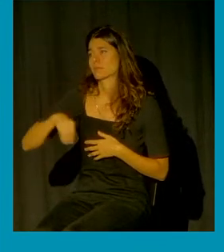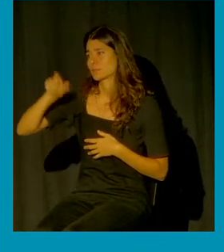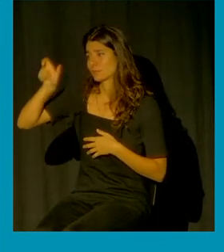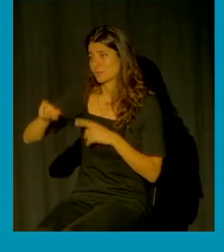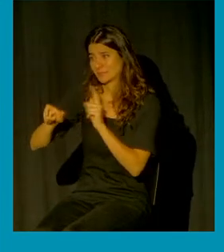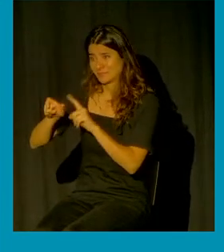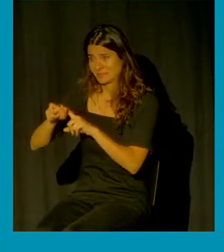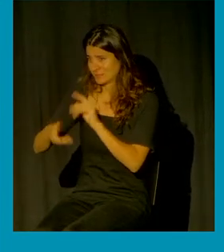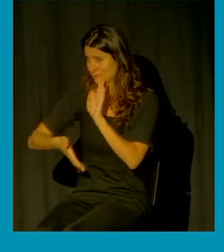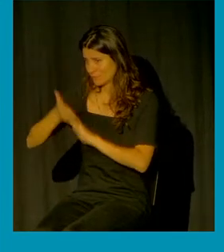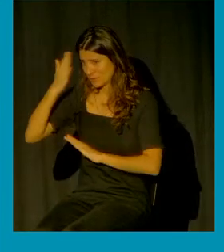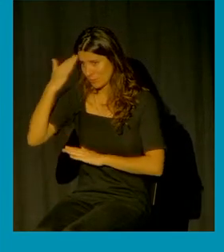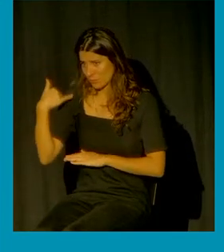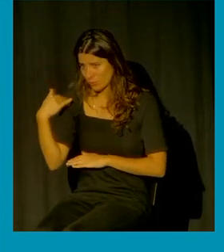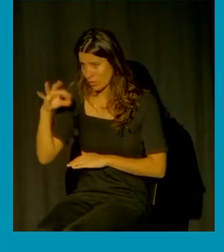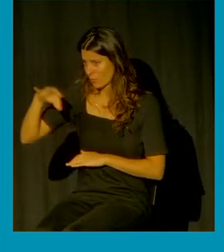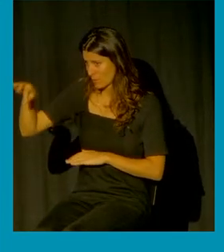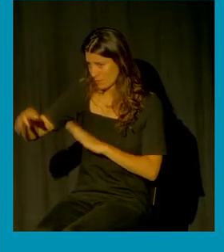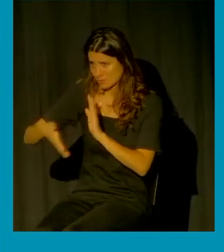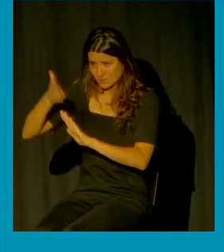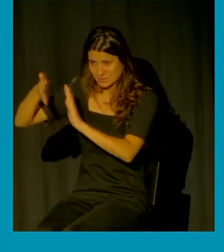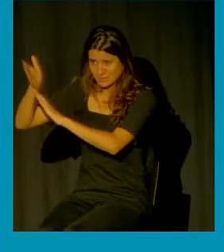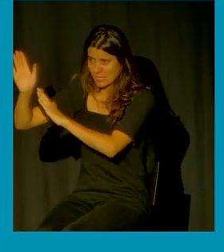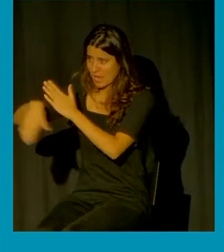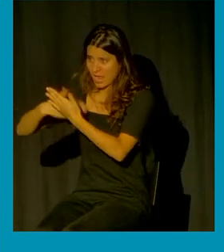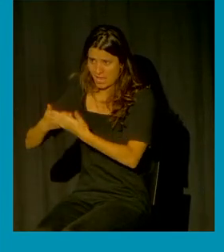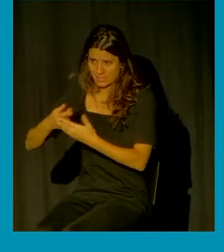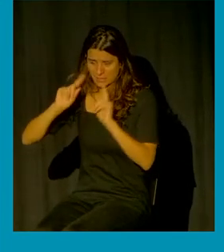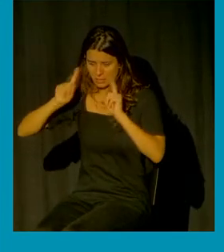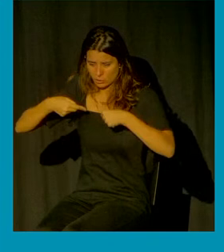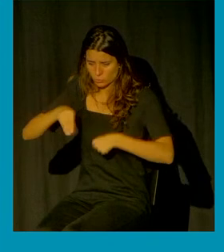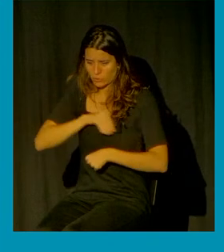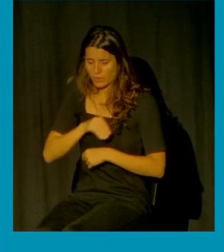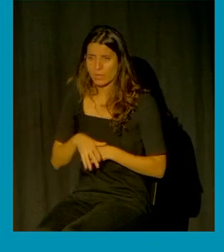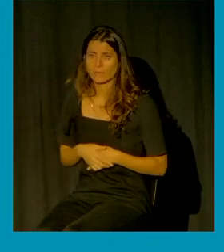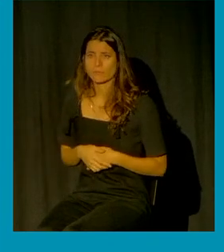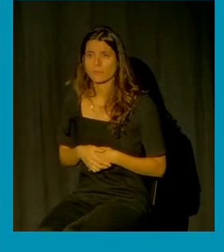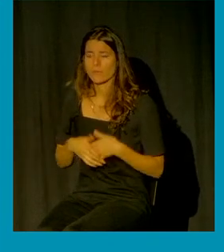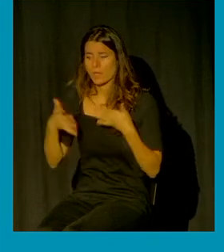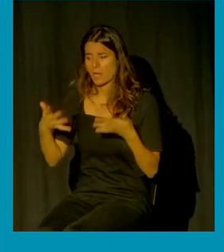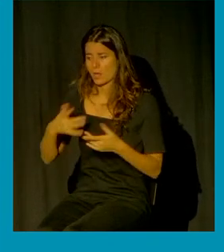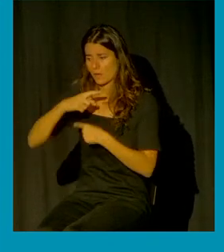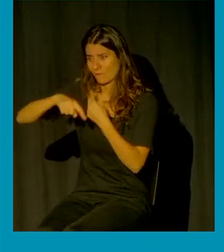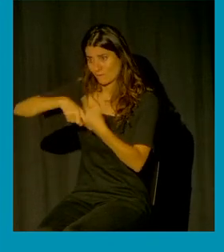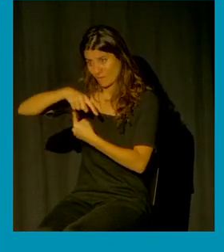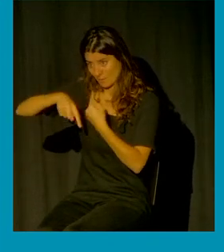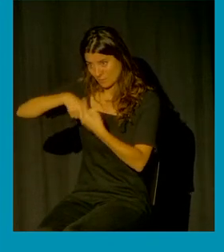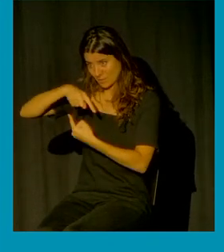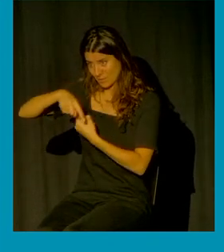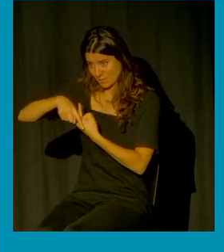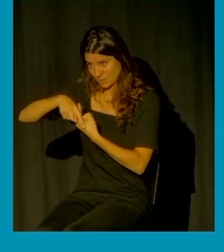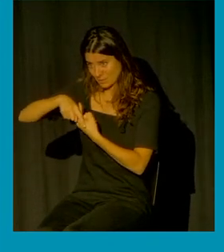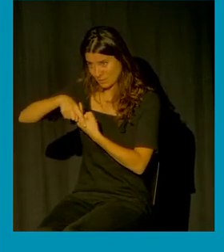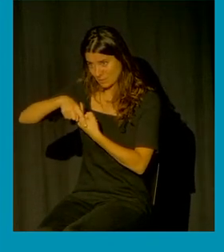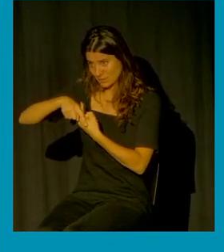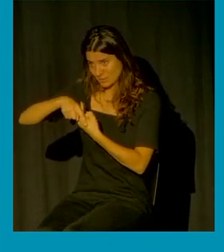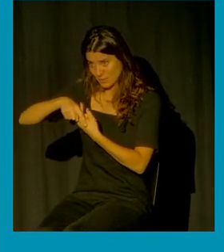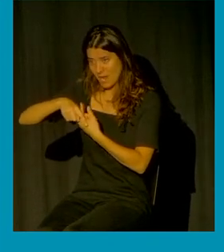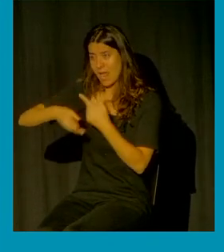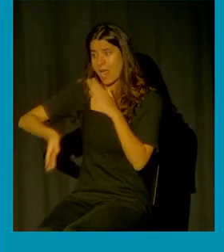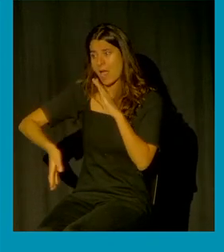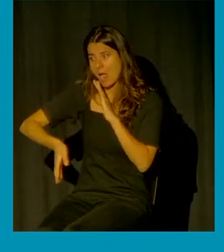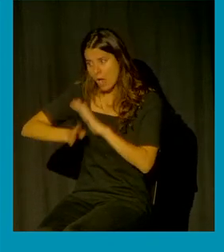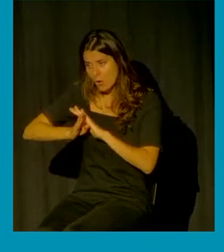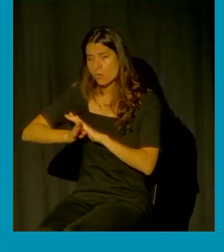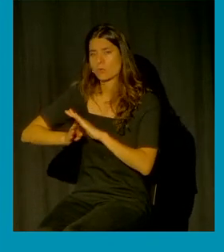es va suïcidar i ara ara vull dir des de fa uns quants anys la família està perseguint la batalla legal per intentar